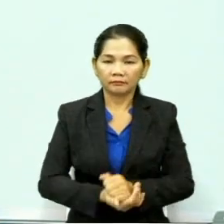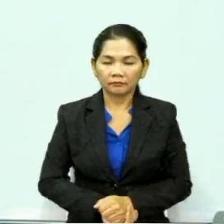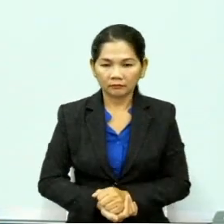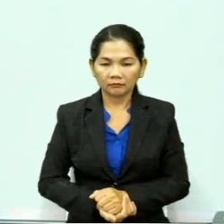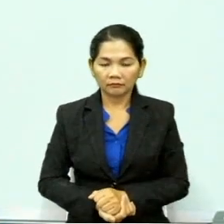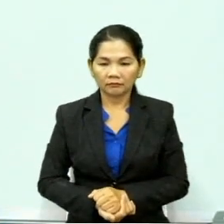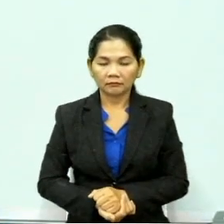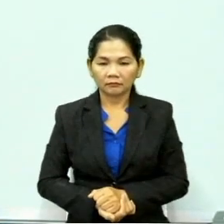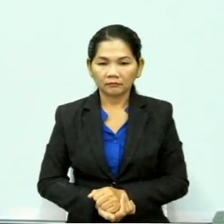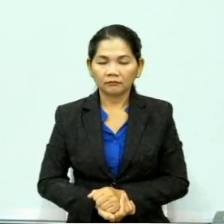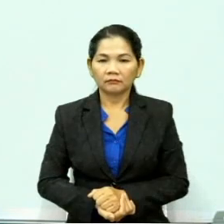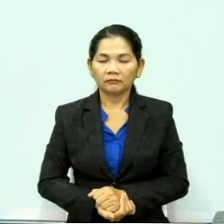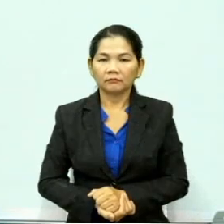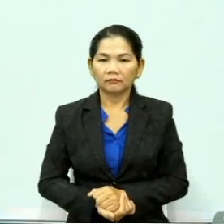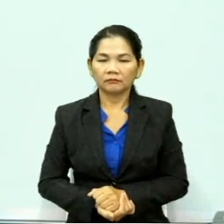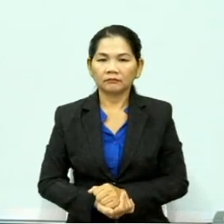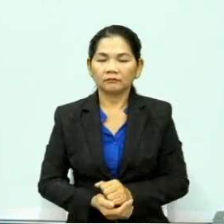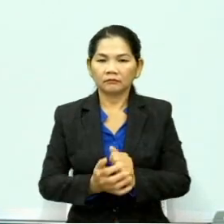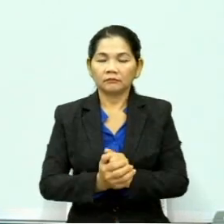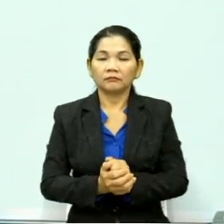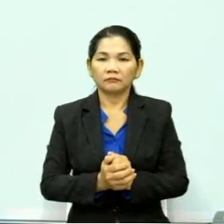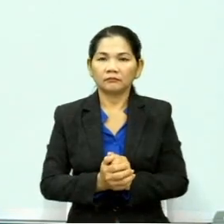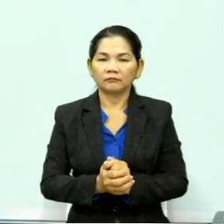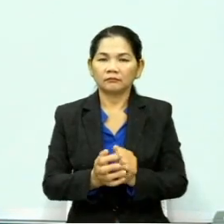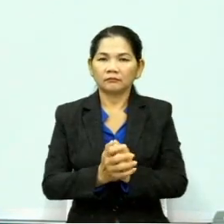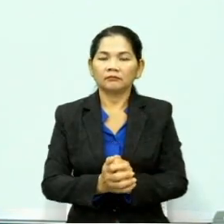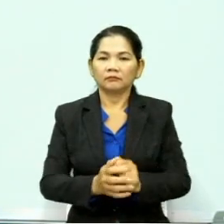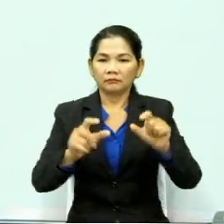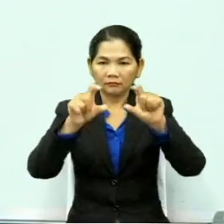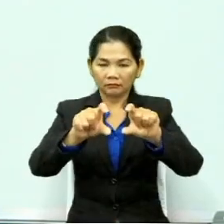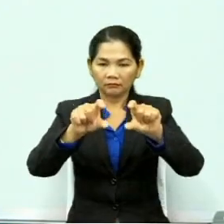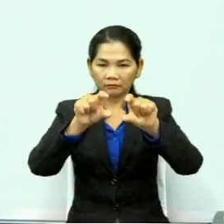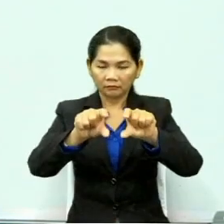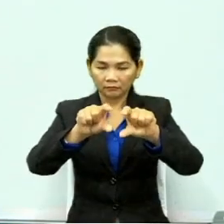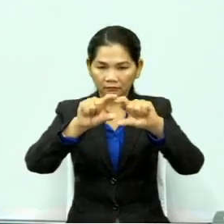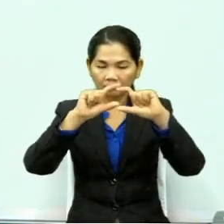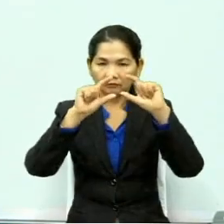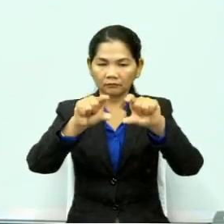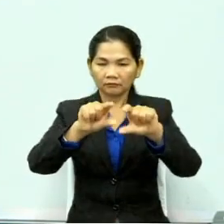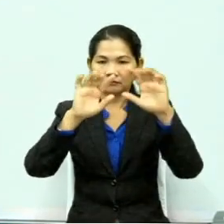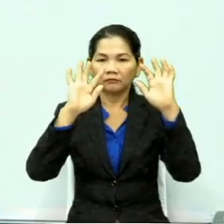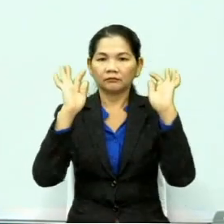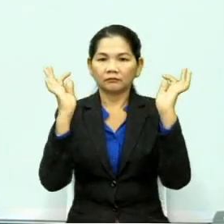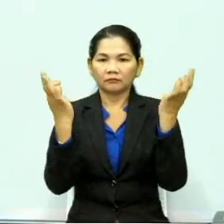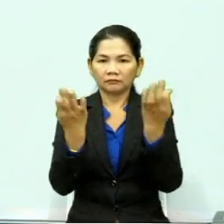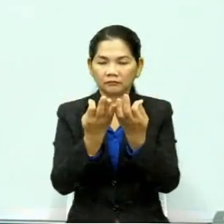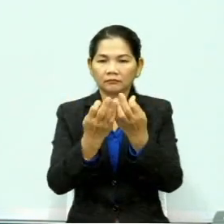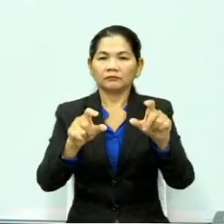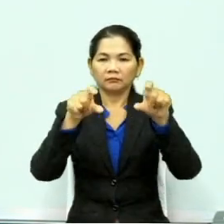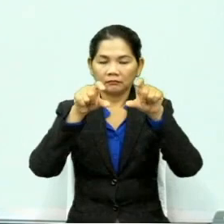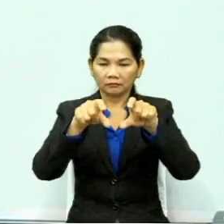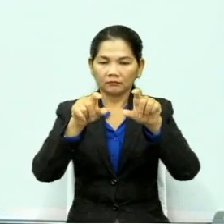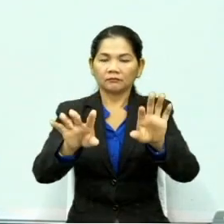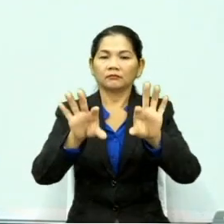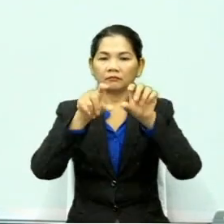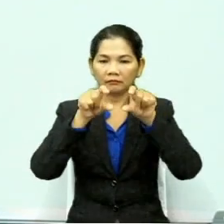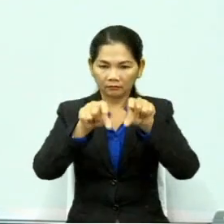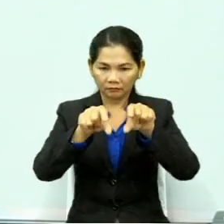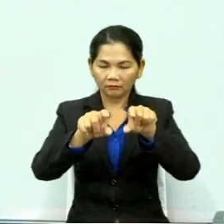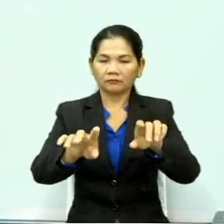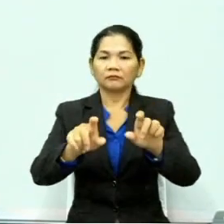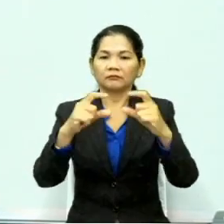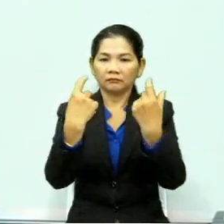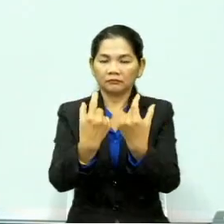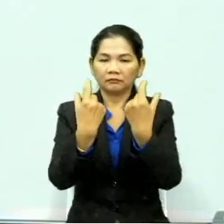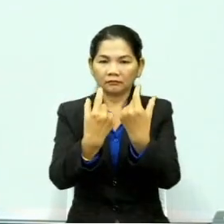chá cái hai thác đầm nó trò cô chá rưỡi con mà dạng tiết cái hai thác chia vốn trò trò cô nó con á chán chân vốn